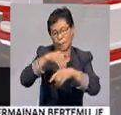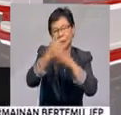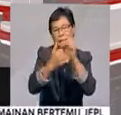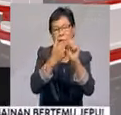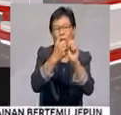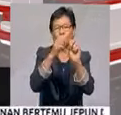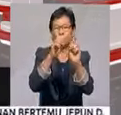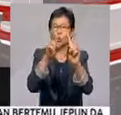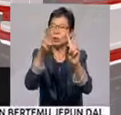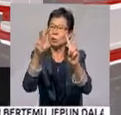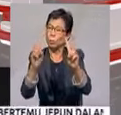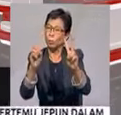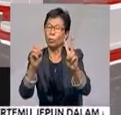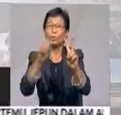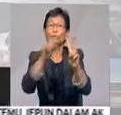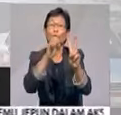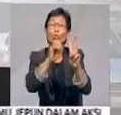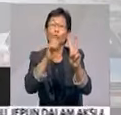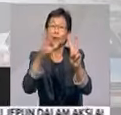2030.